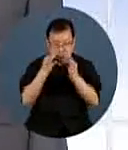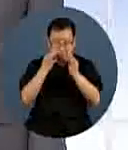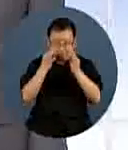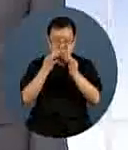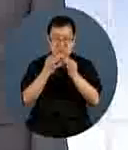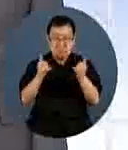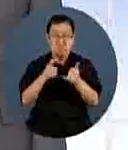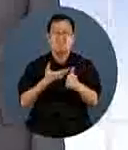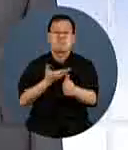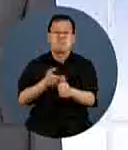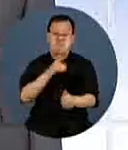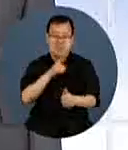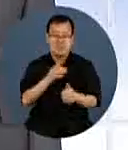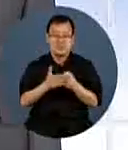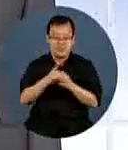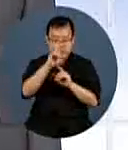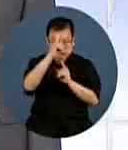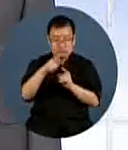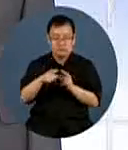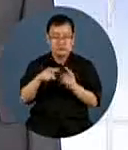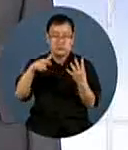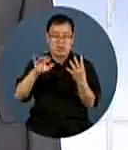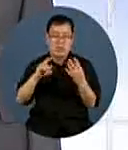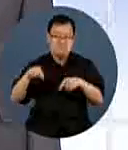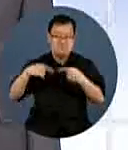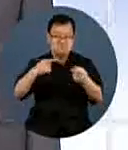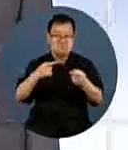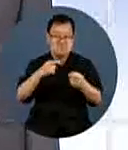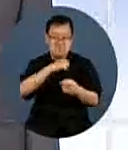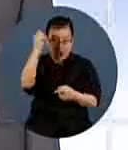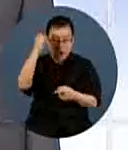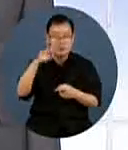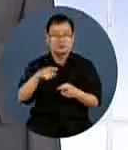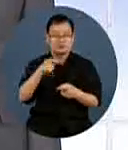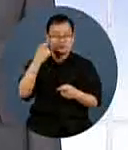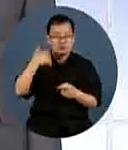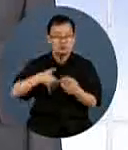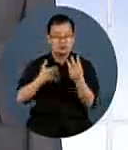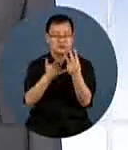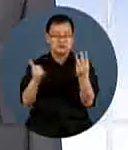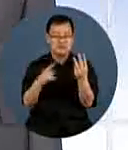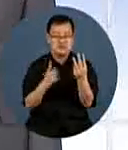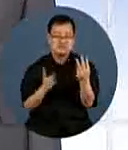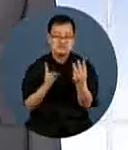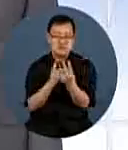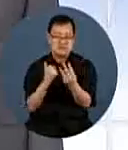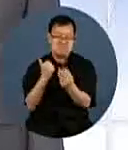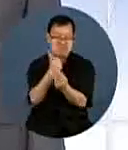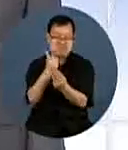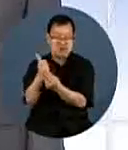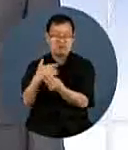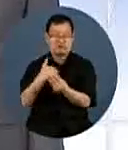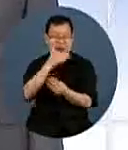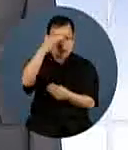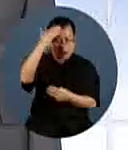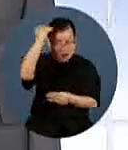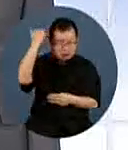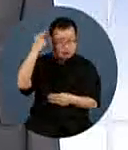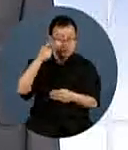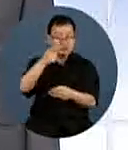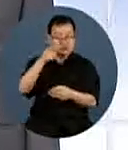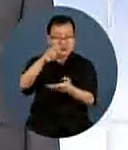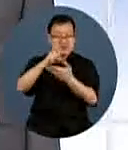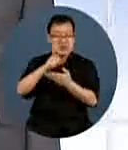자들에게만 따른다고 하는데요. 네. 이창호 구단 준결승에 진출했습니다. 네. 중국의 3명의 기사를 모두 이겨주어야만 우리나라가 네. 우승을